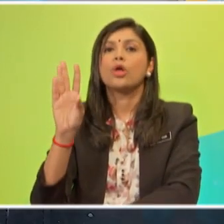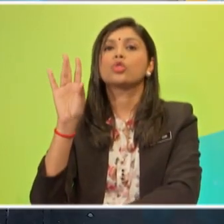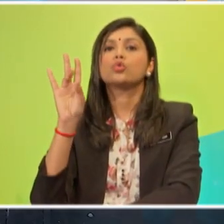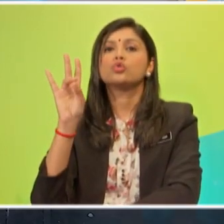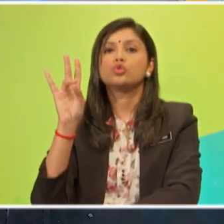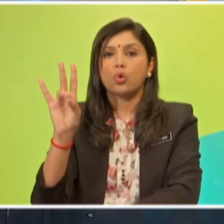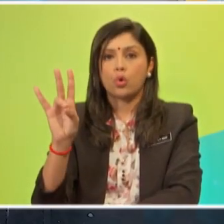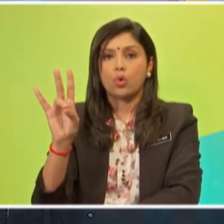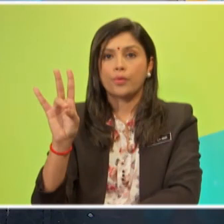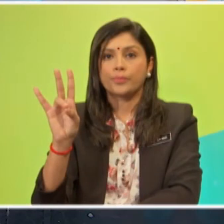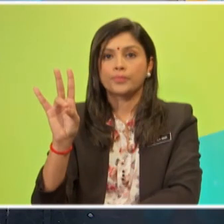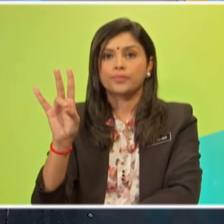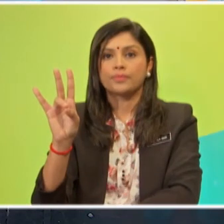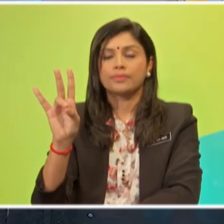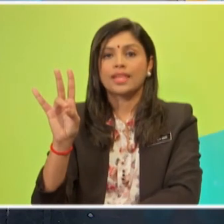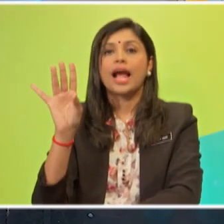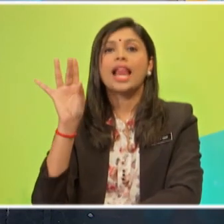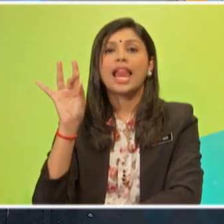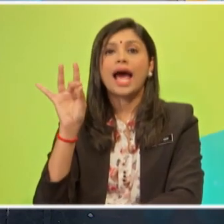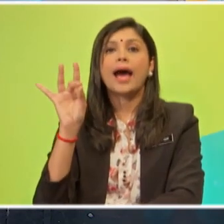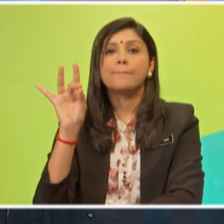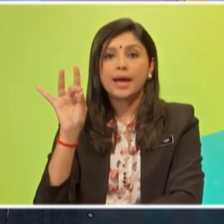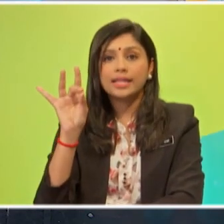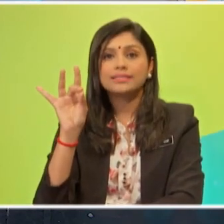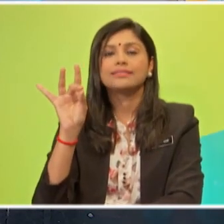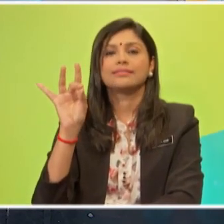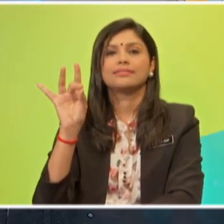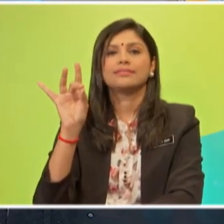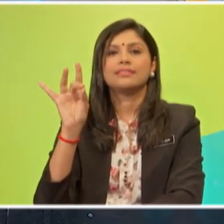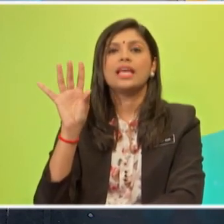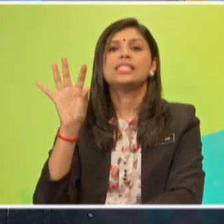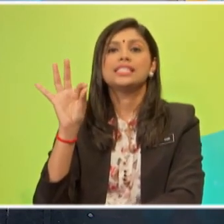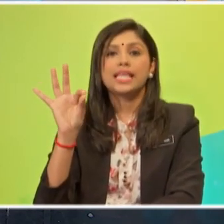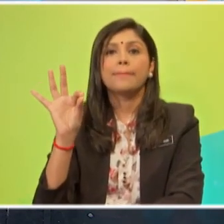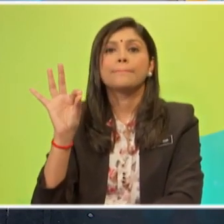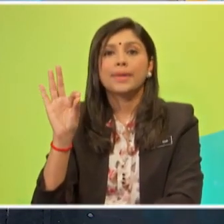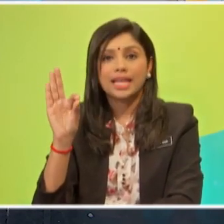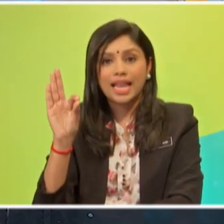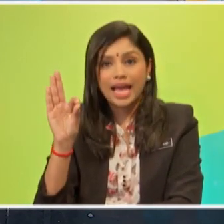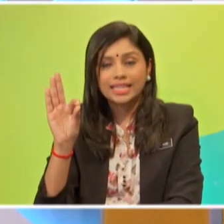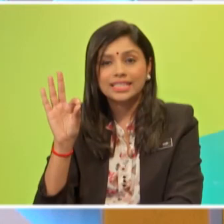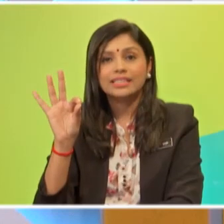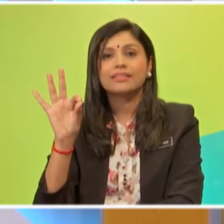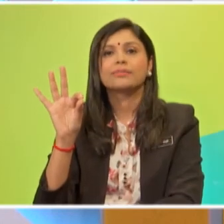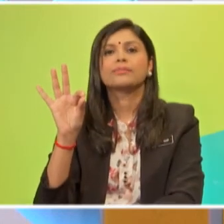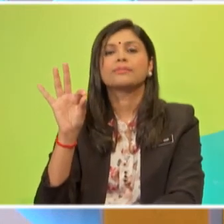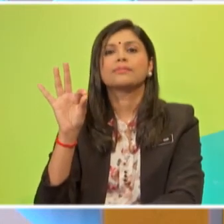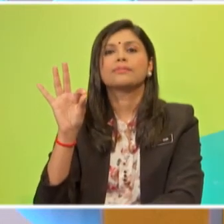Tujuh. Tujuh. Lapan. Lapan. Sembilan.